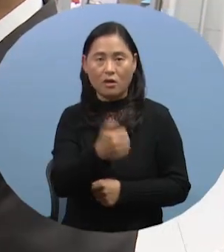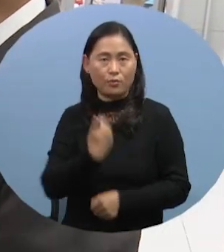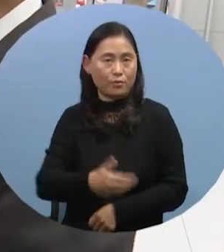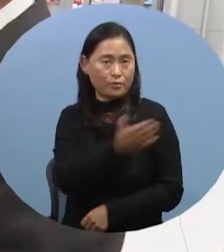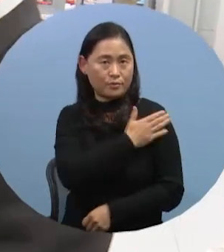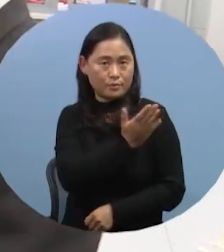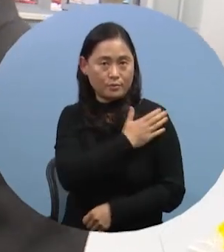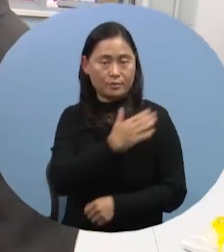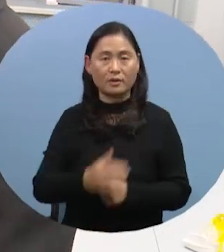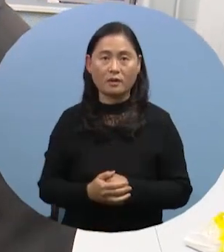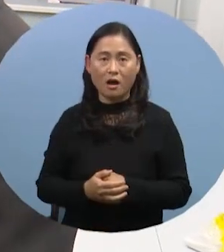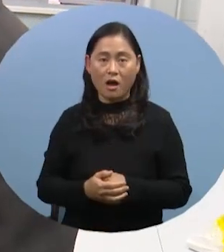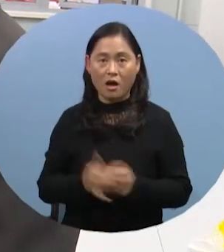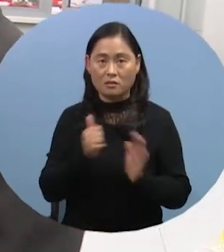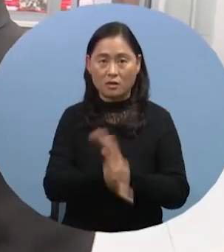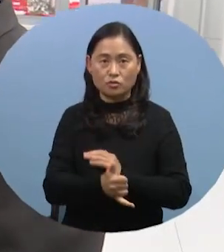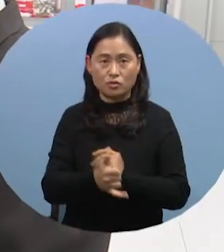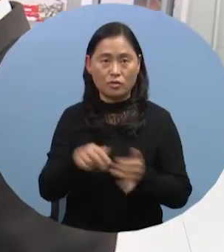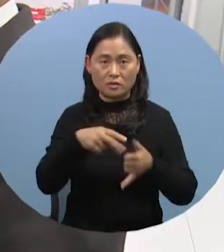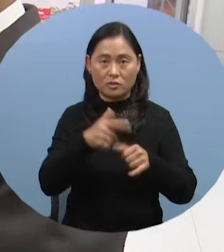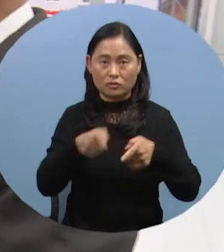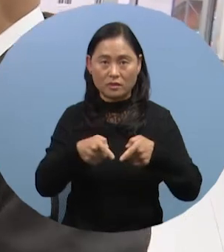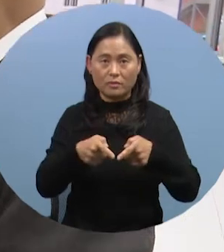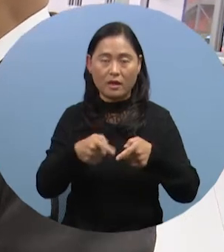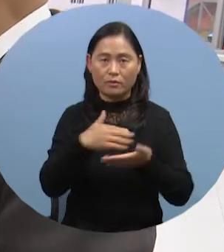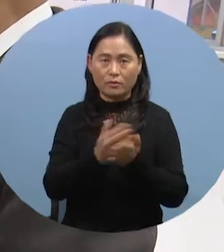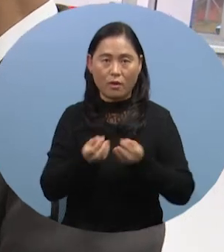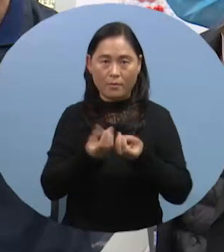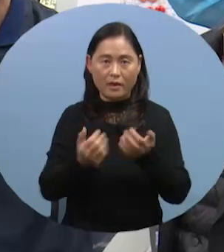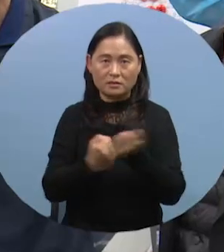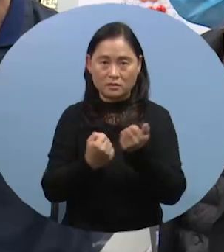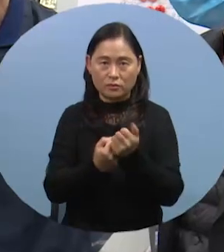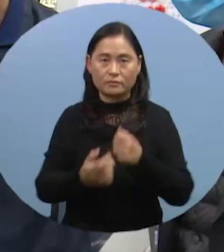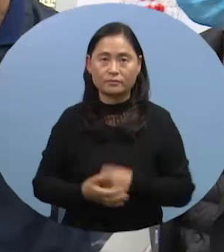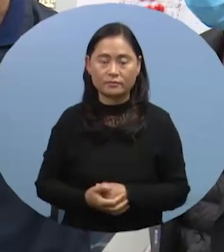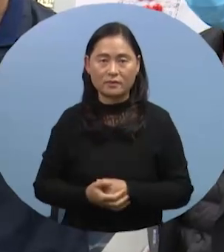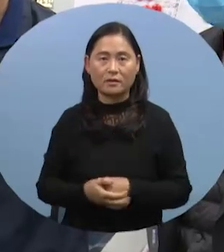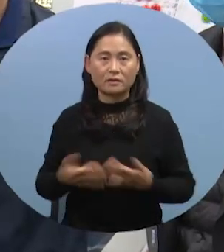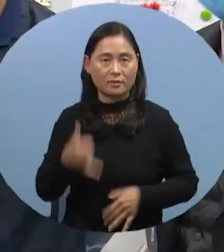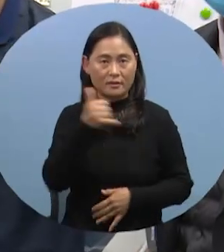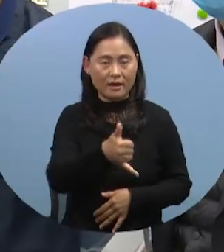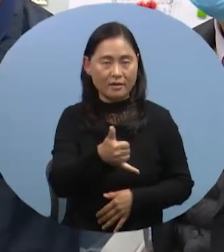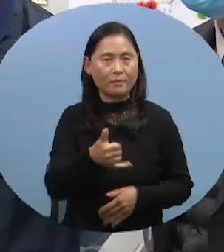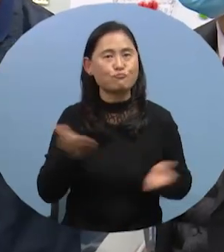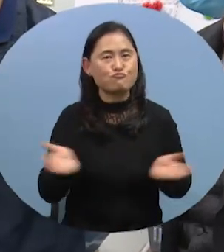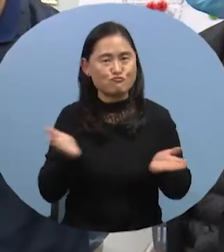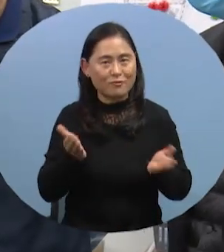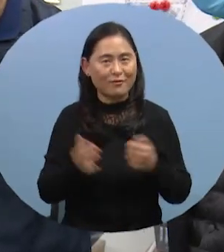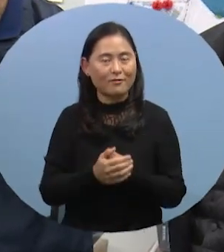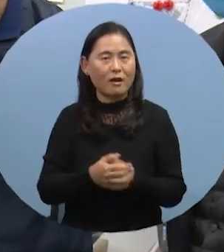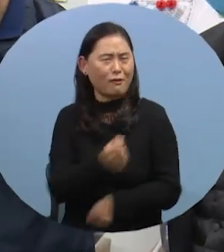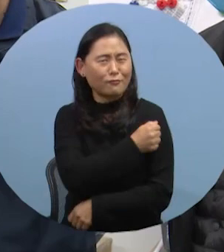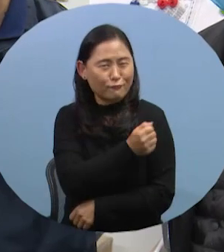职守，为入住检疫中心的人士提供物资和支援。 今天下来想跟你打打气，你们辛苦